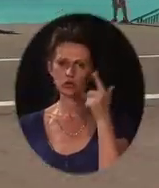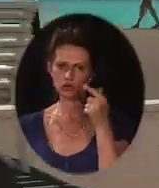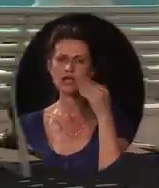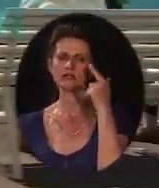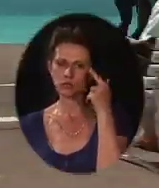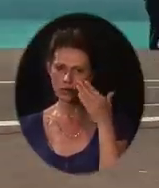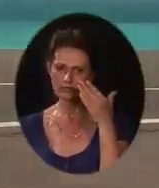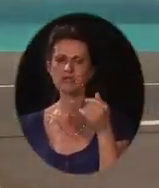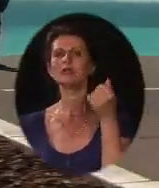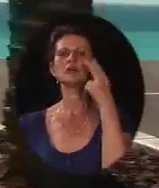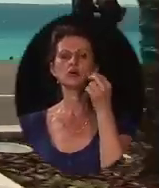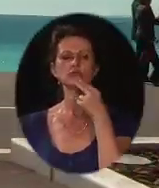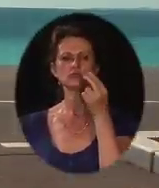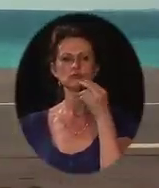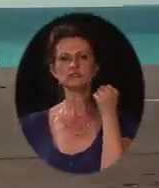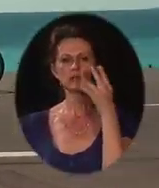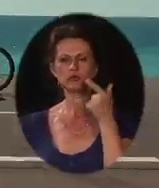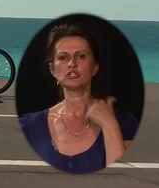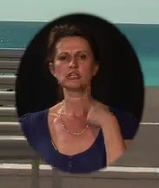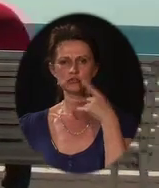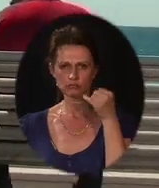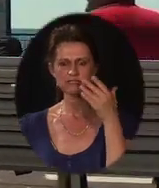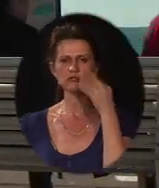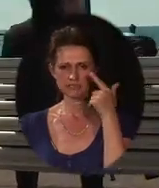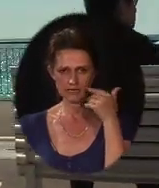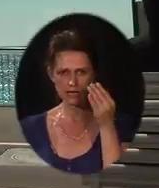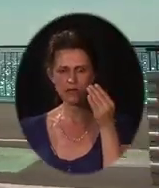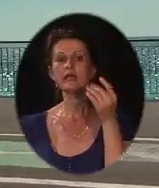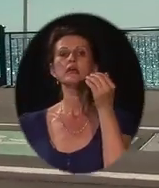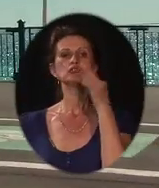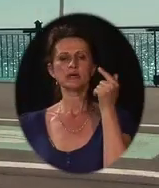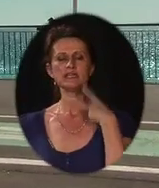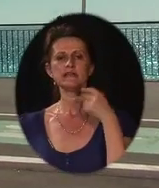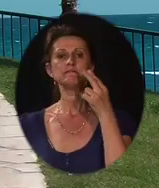droite. Quand vous approchez d'une piste cyclable, soyez très vigilant. C'est un piège.